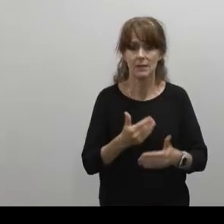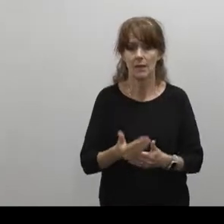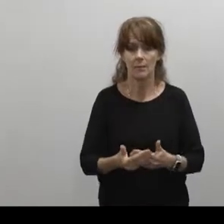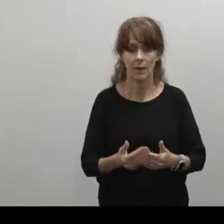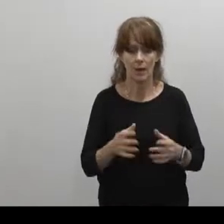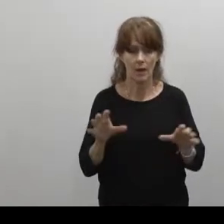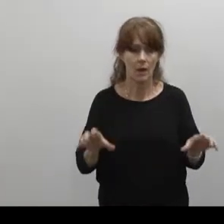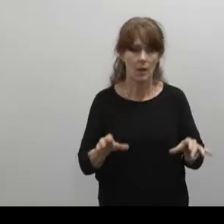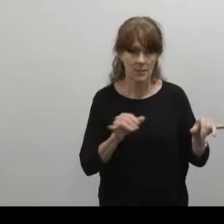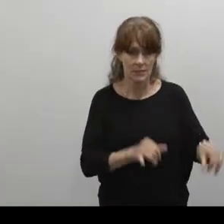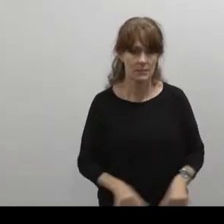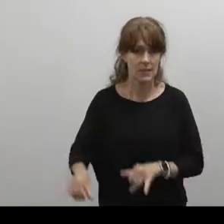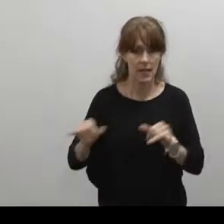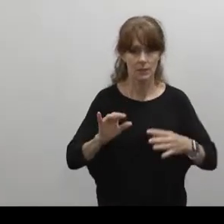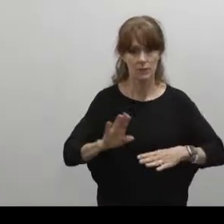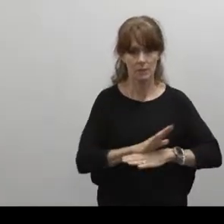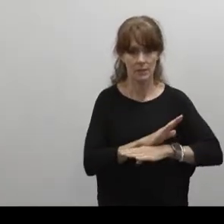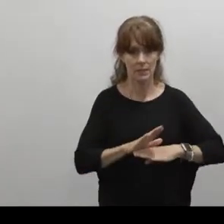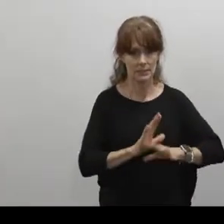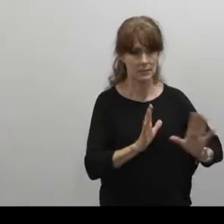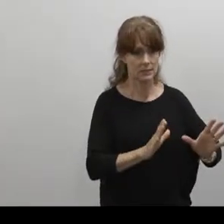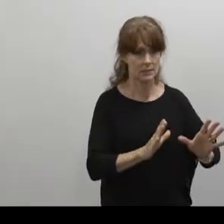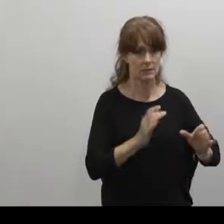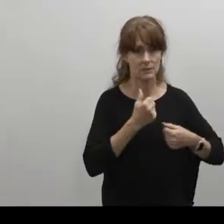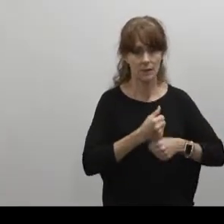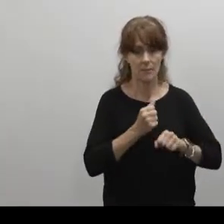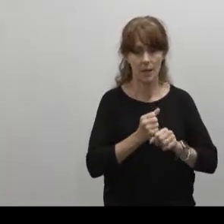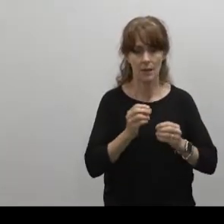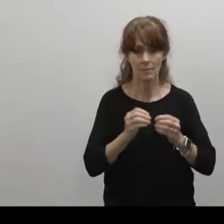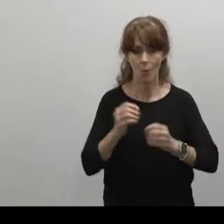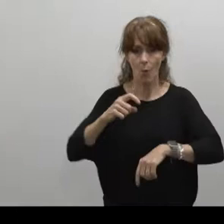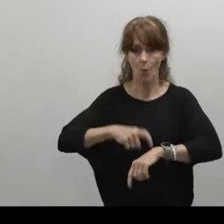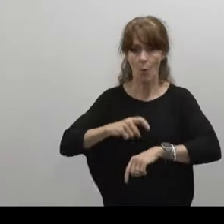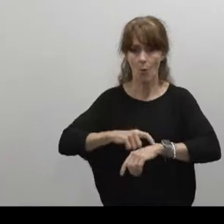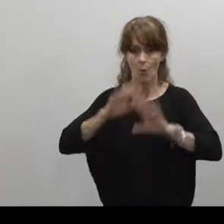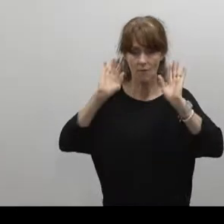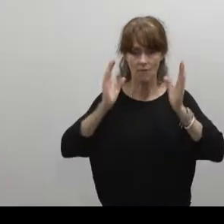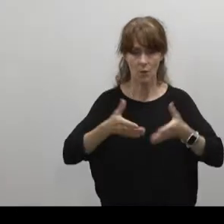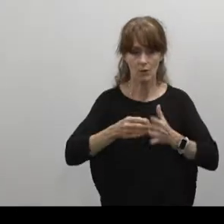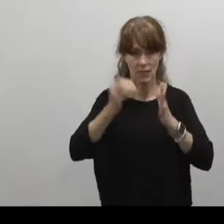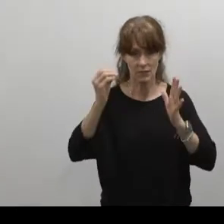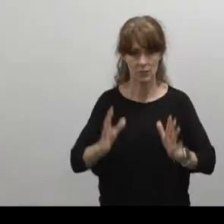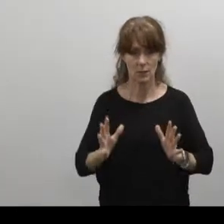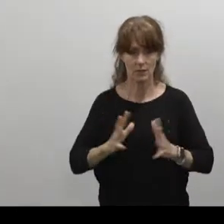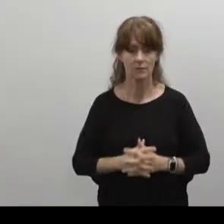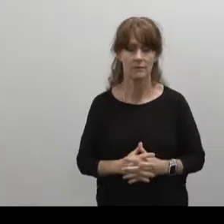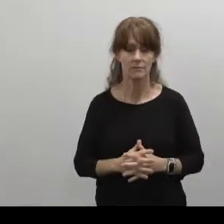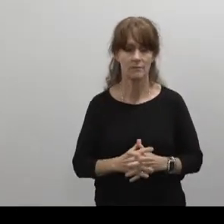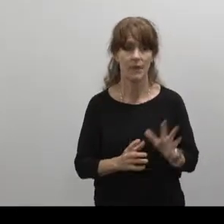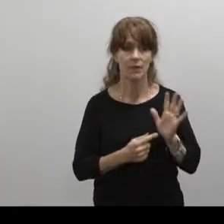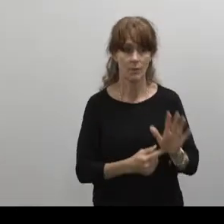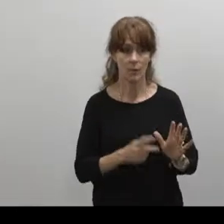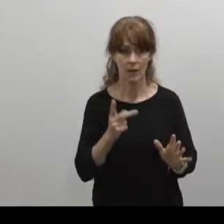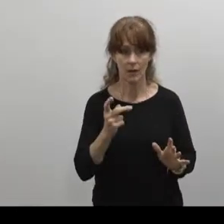bây dương ai phụ khẩn thang tiên dương thư được chứ nế vì ai thư ai miền ca miền lập bươn lươn